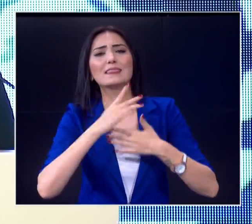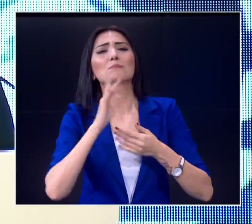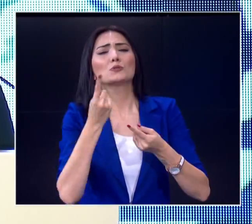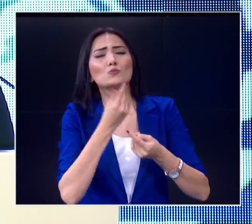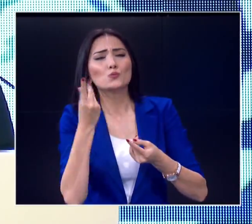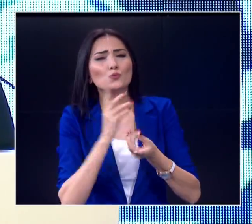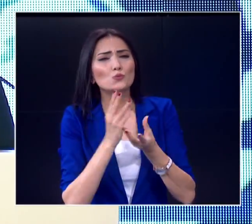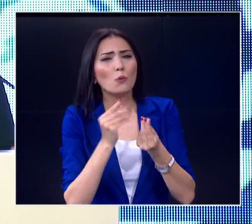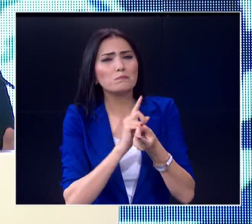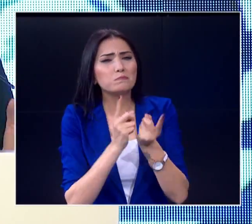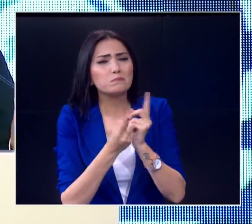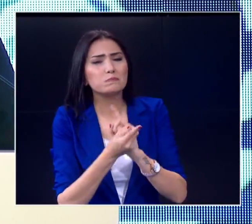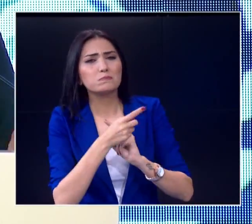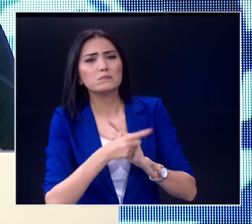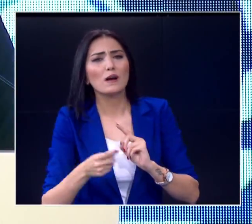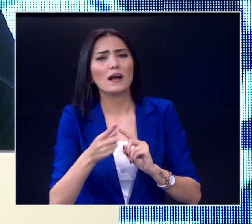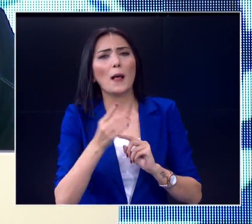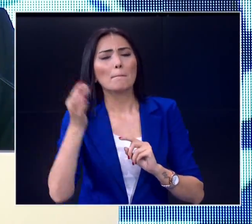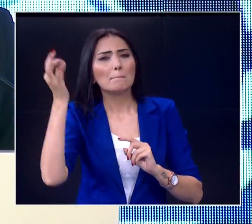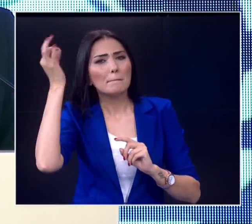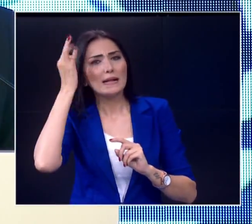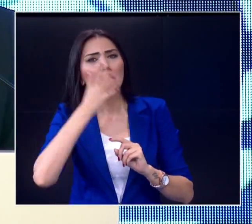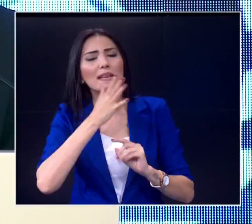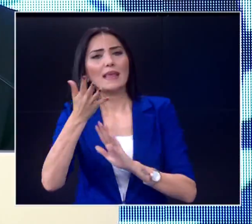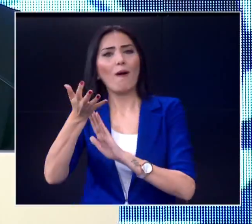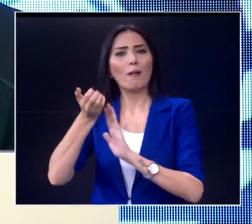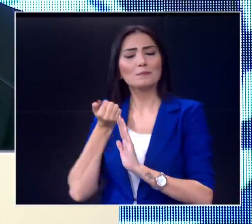kaynaktan bilgi alması,